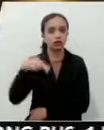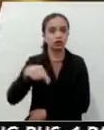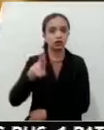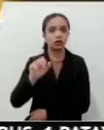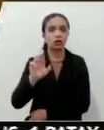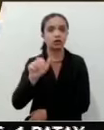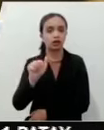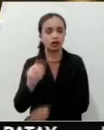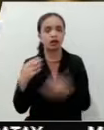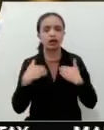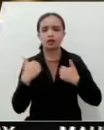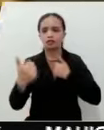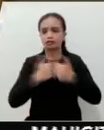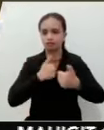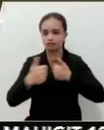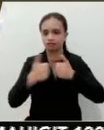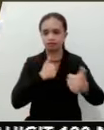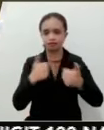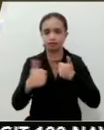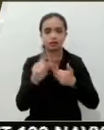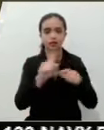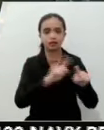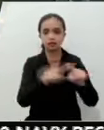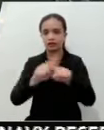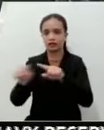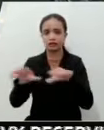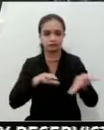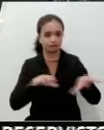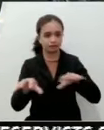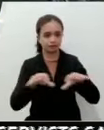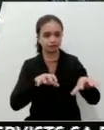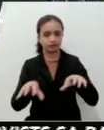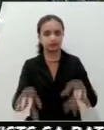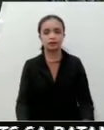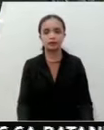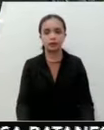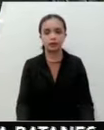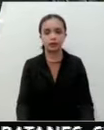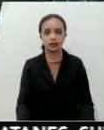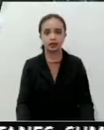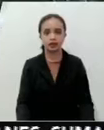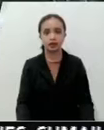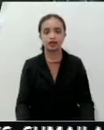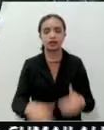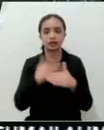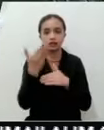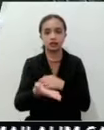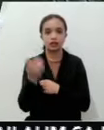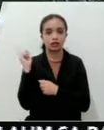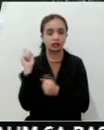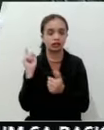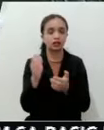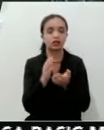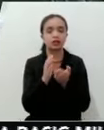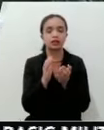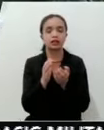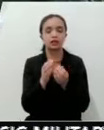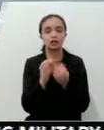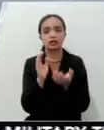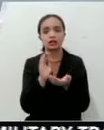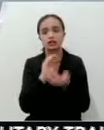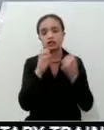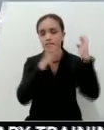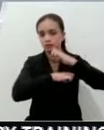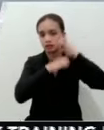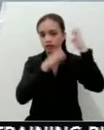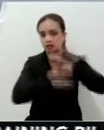at iba pang Islamic activity. Sa Zamboanga City, inaabangan na ang moon sighting na hudyat ng pagsisimula